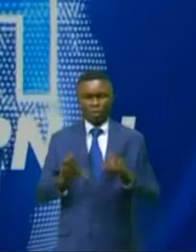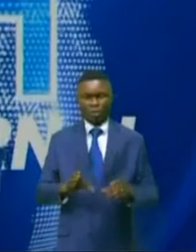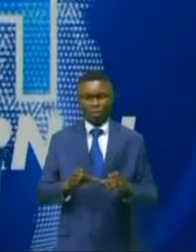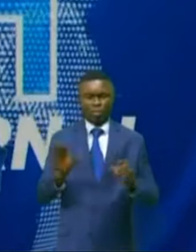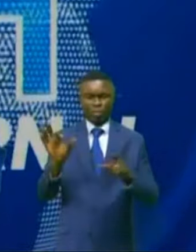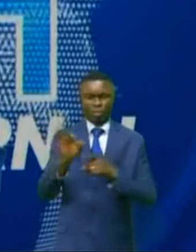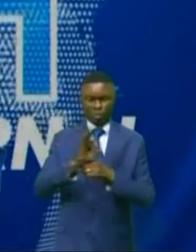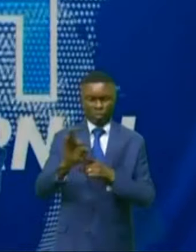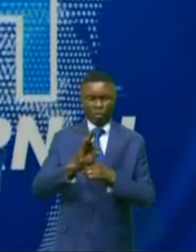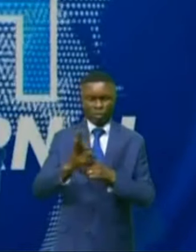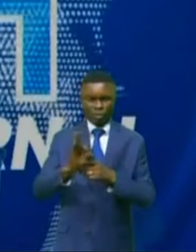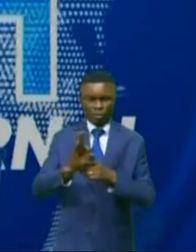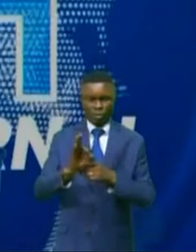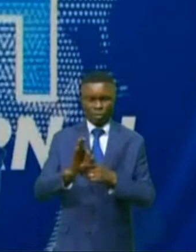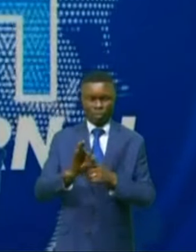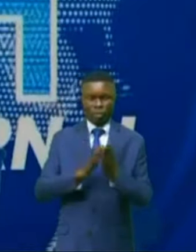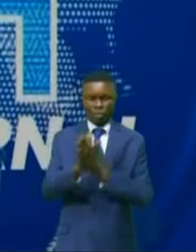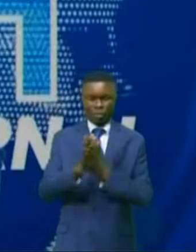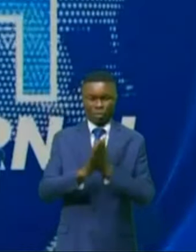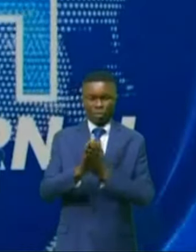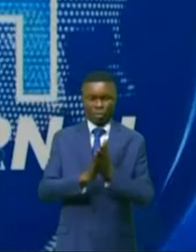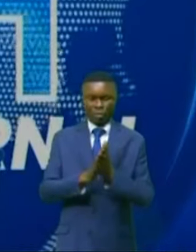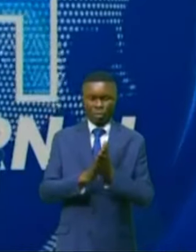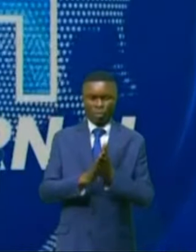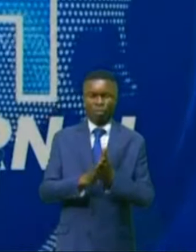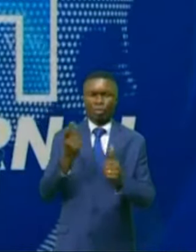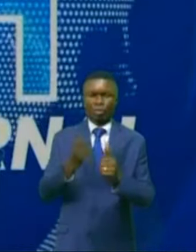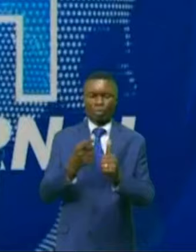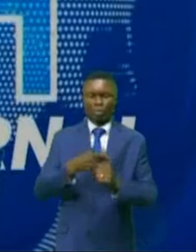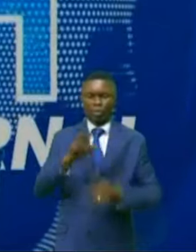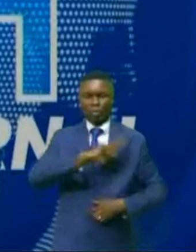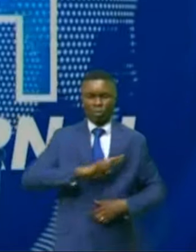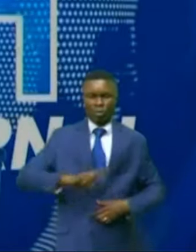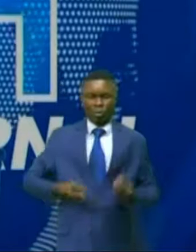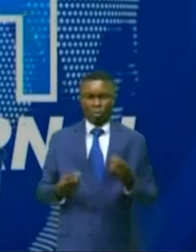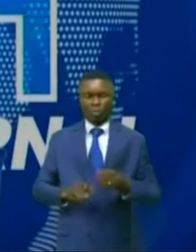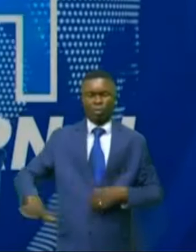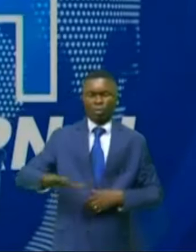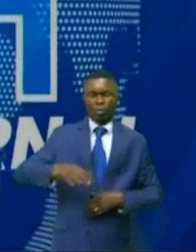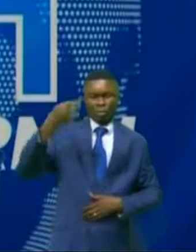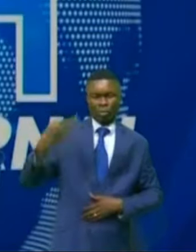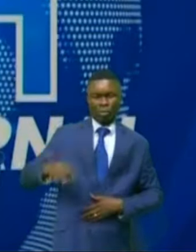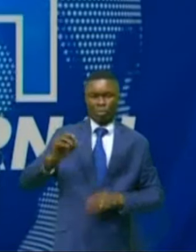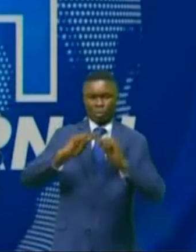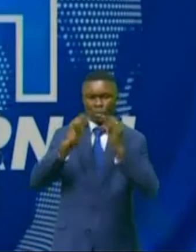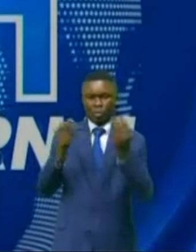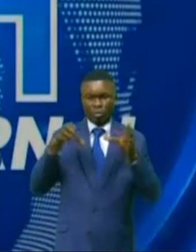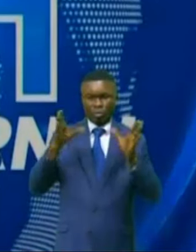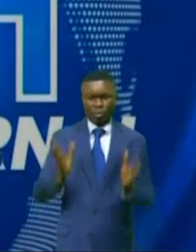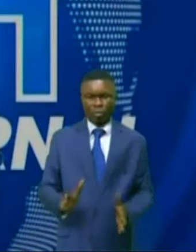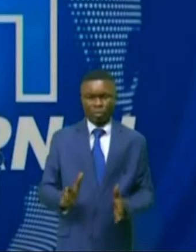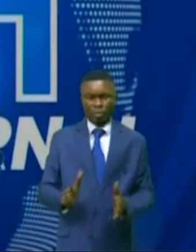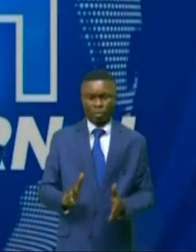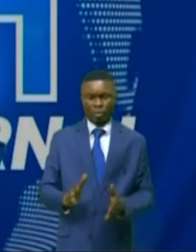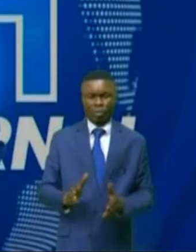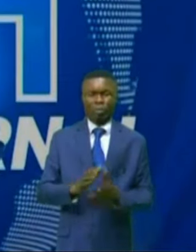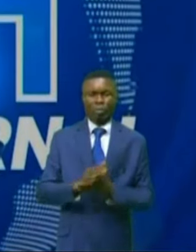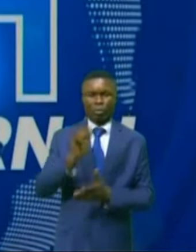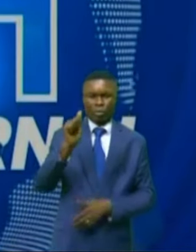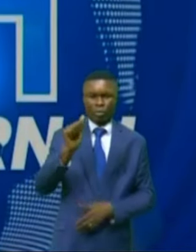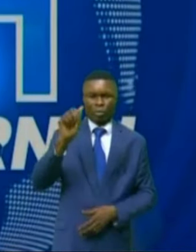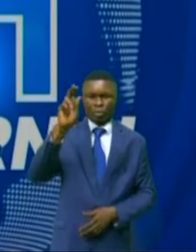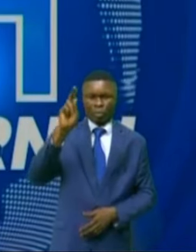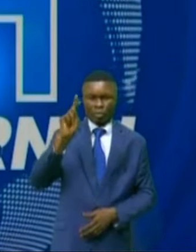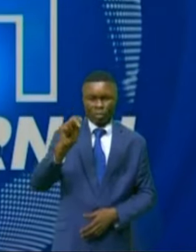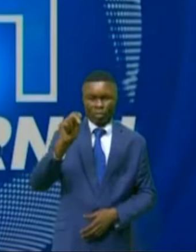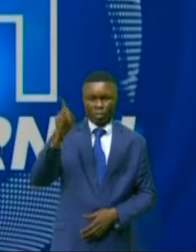atelier consacré exclusivement à la RDC à Paris. La délégation congolaise avec à sa tête l'ANAPI a présenté la